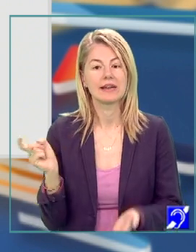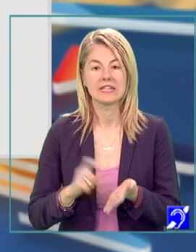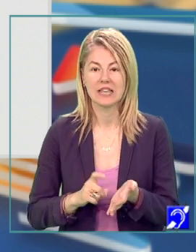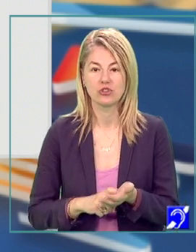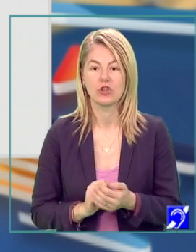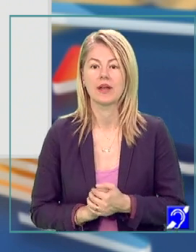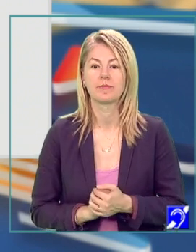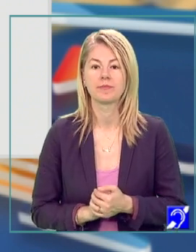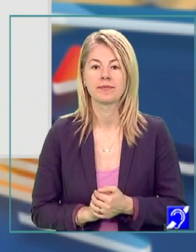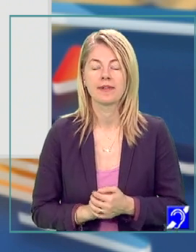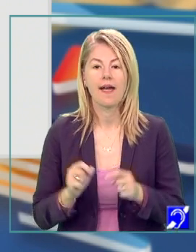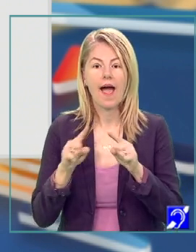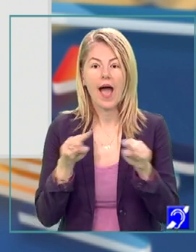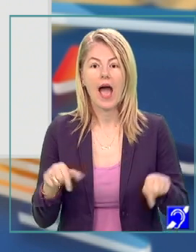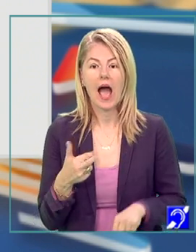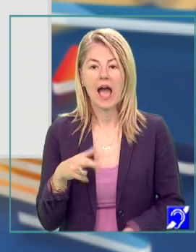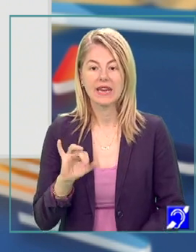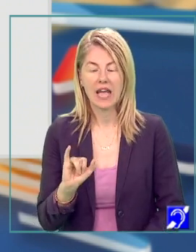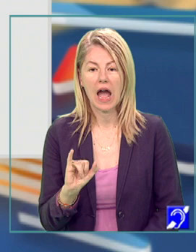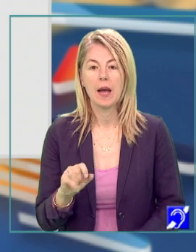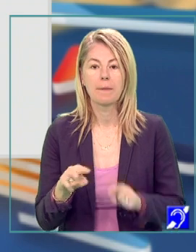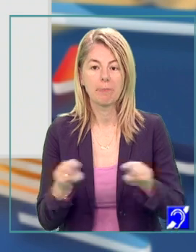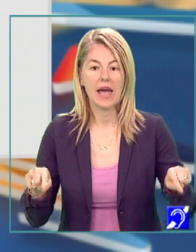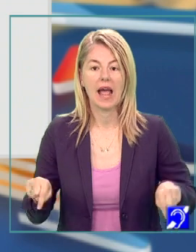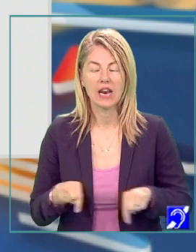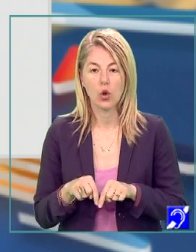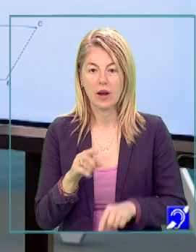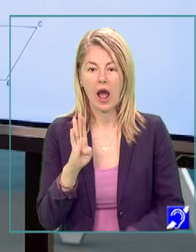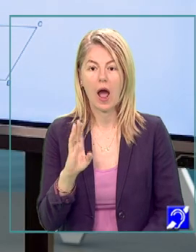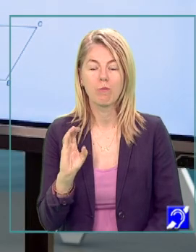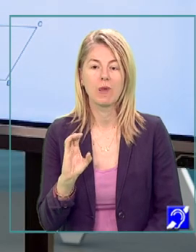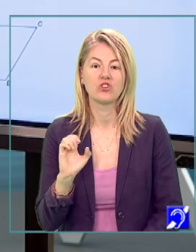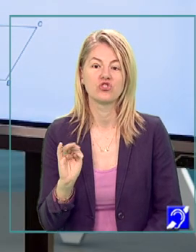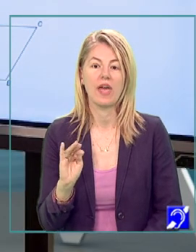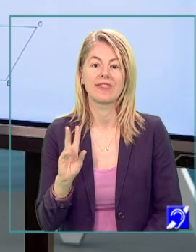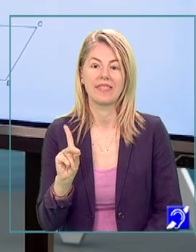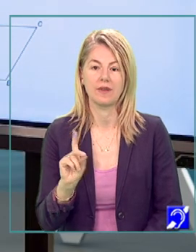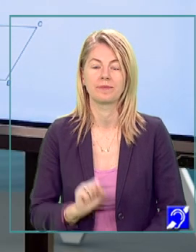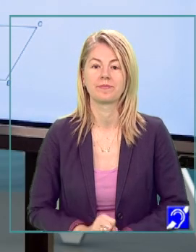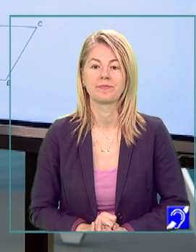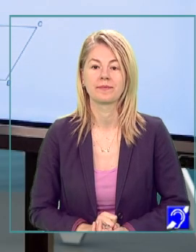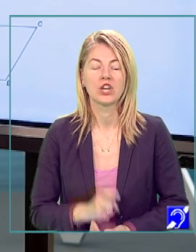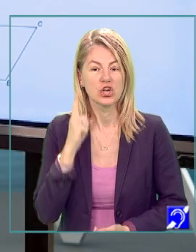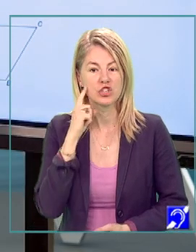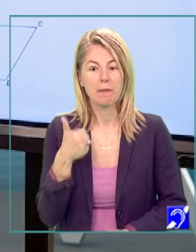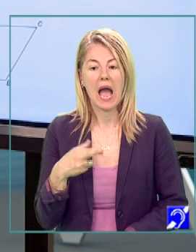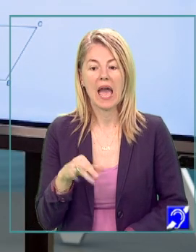cere area paralelogramului ABCD. Știm că area unui paralelogram este egală